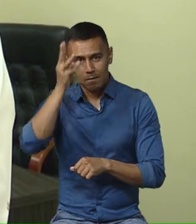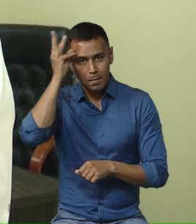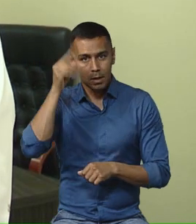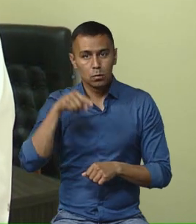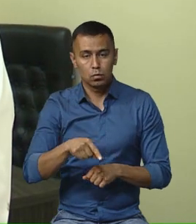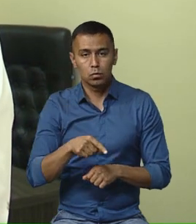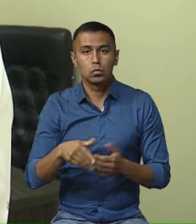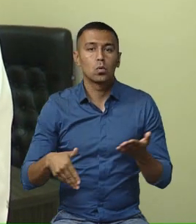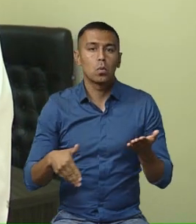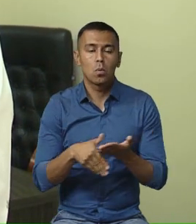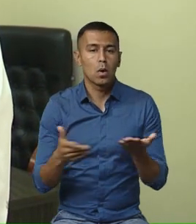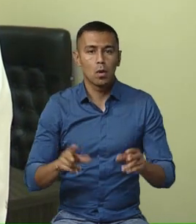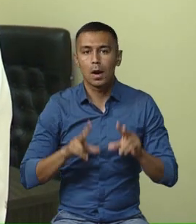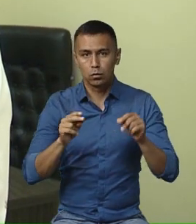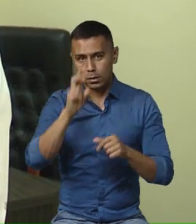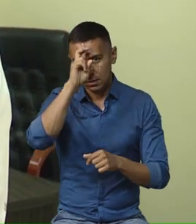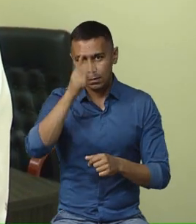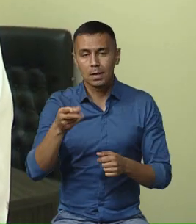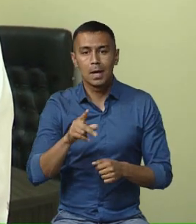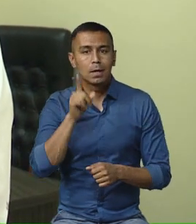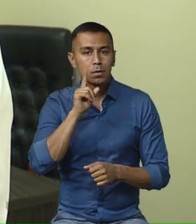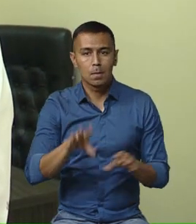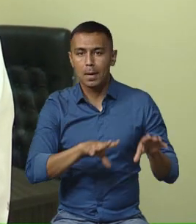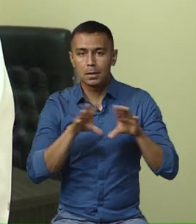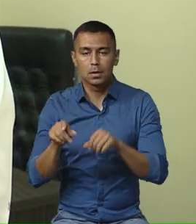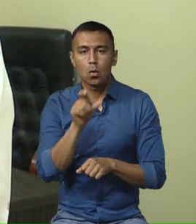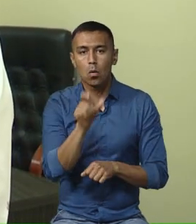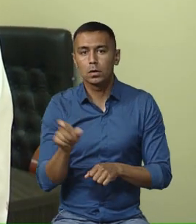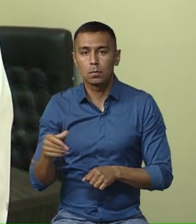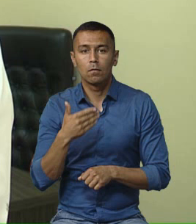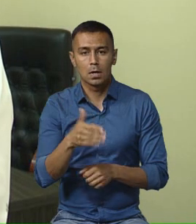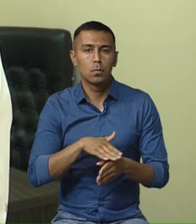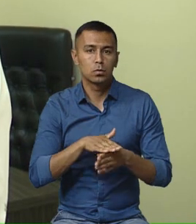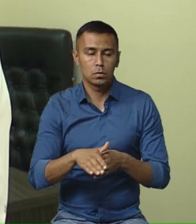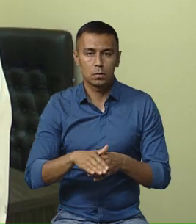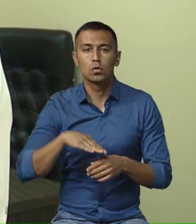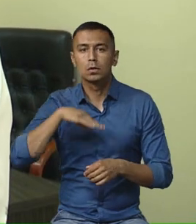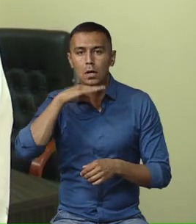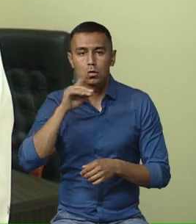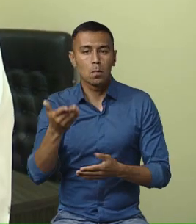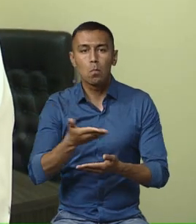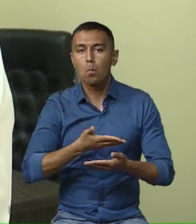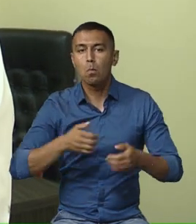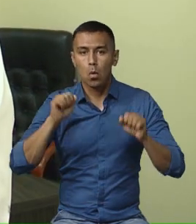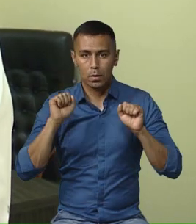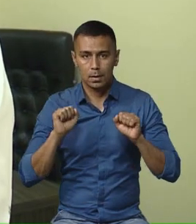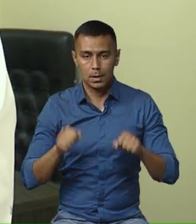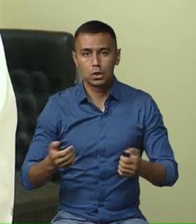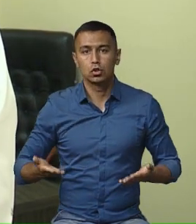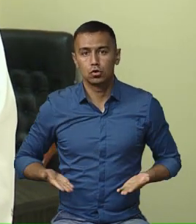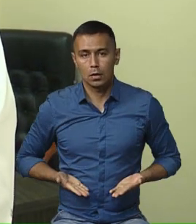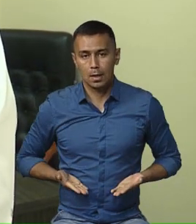І ту допомогу, яку гарантує держава для тимчасово переселених осіб, вона абсолютно недостатня для того, щоб могти